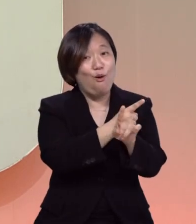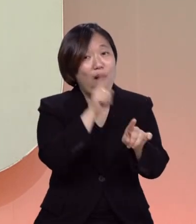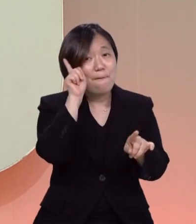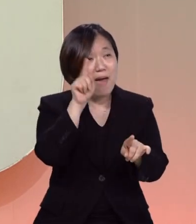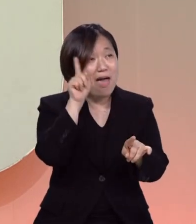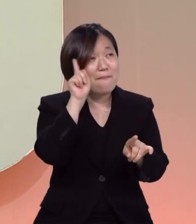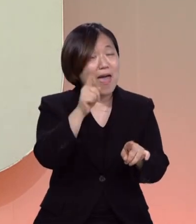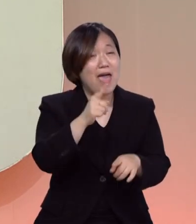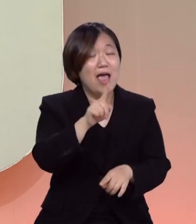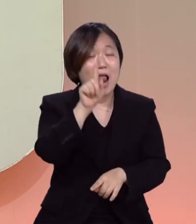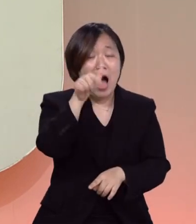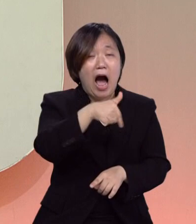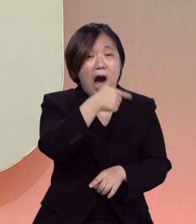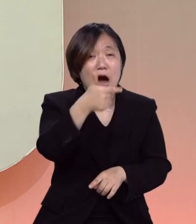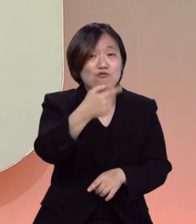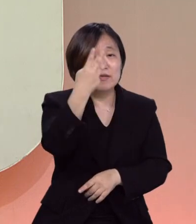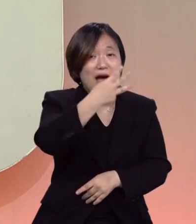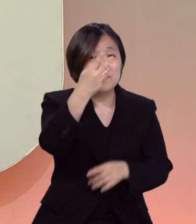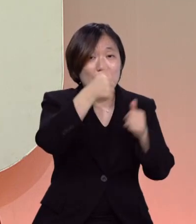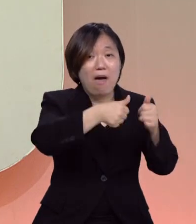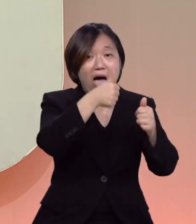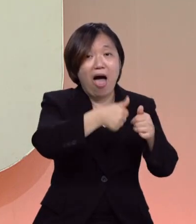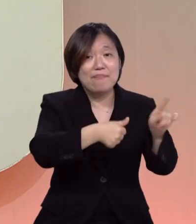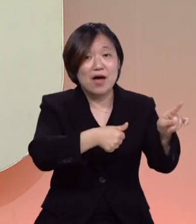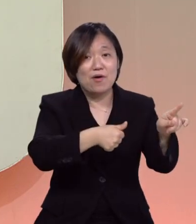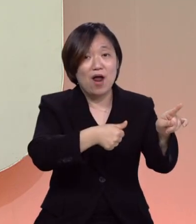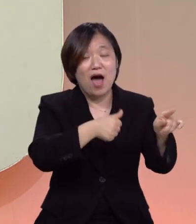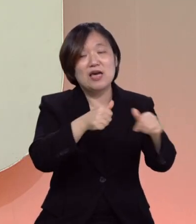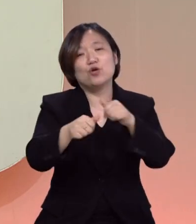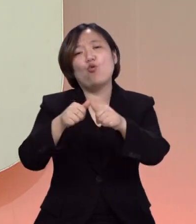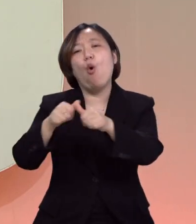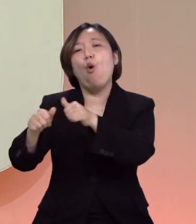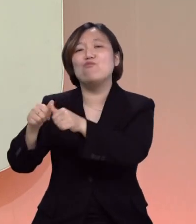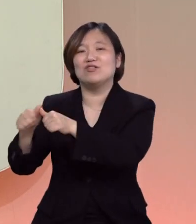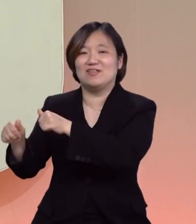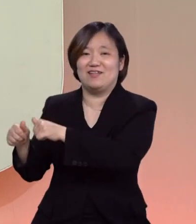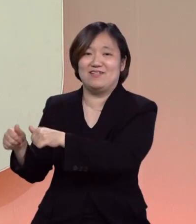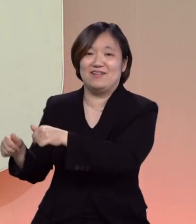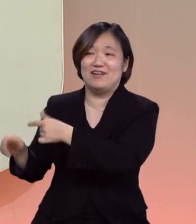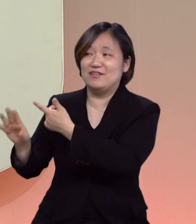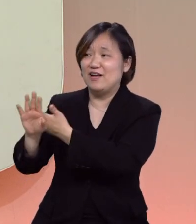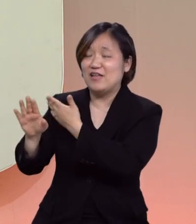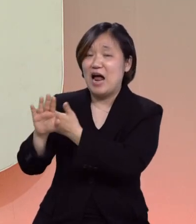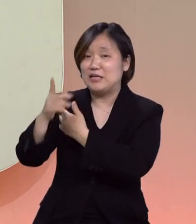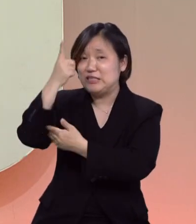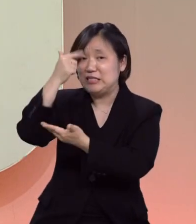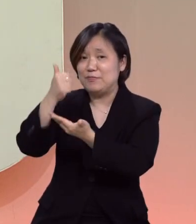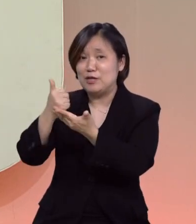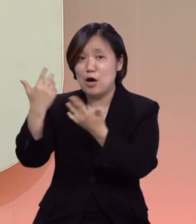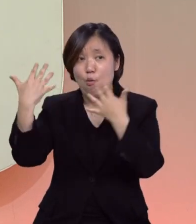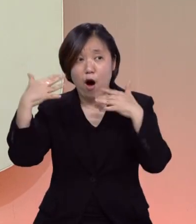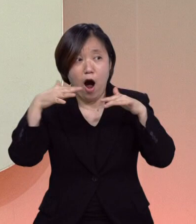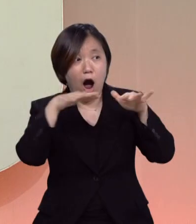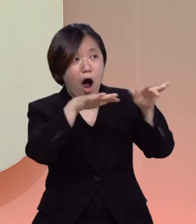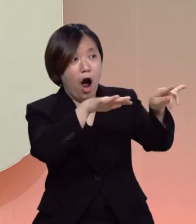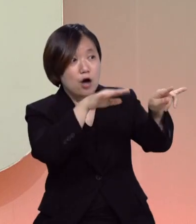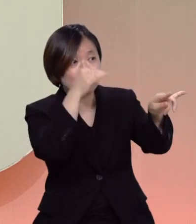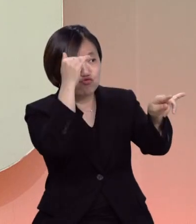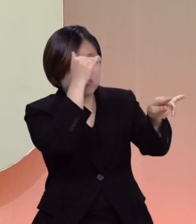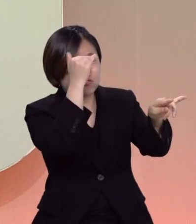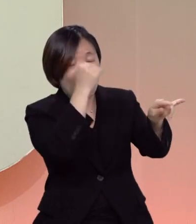이소문이 나가지고 스님들이 우르르 와가지고 구경하고 갈 정도였대요 그만큼 이제 대단한